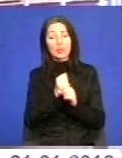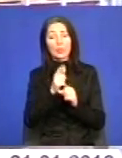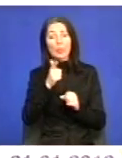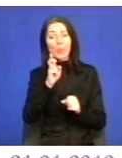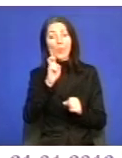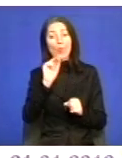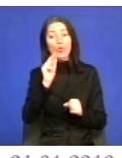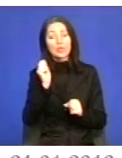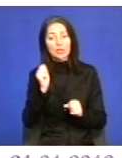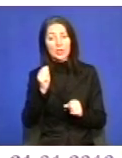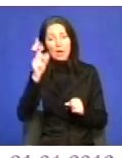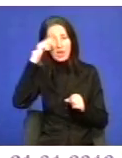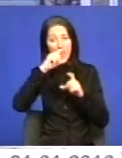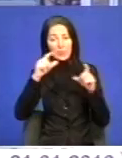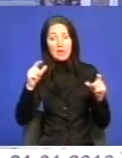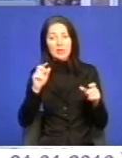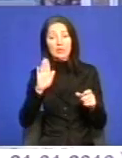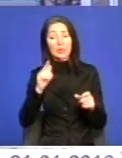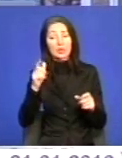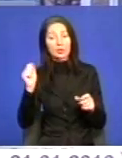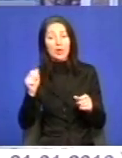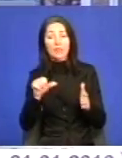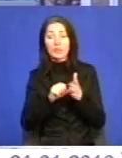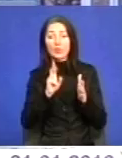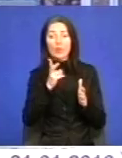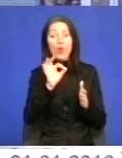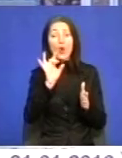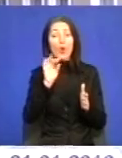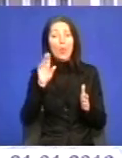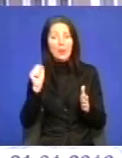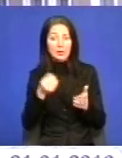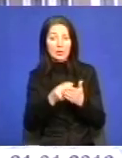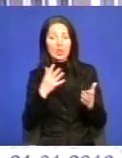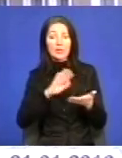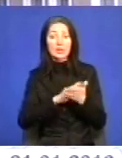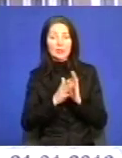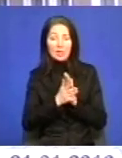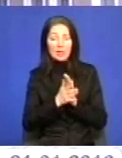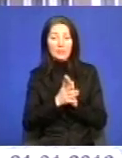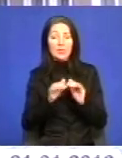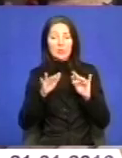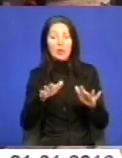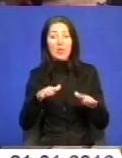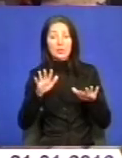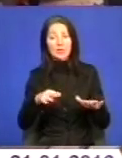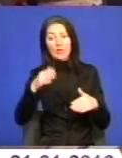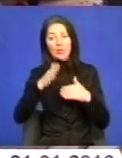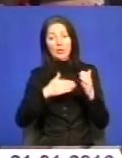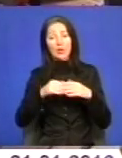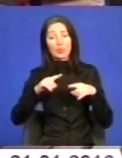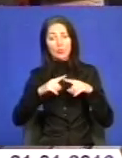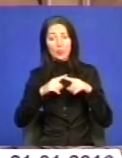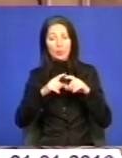гімназії імені Володимира Гнатюка. Відвідав Коропець, де оцінив стан справ у місцевому професійному технічному училищі та оглянув, як